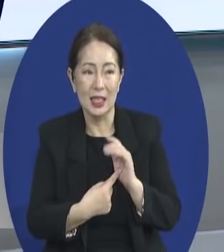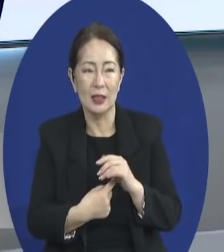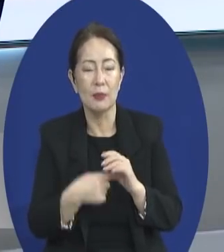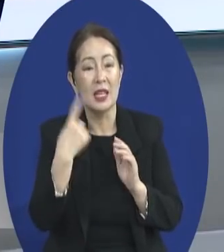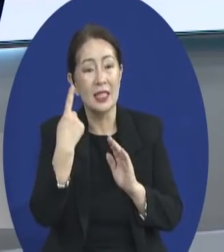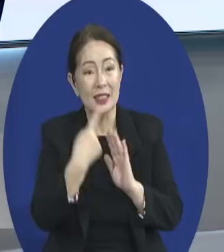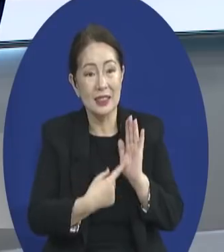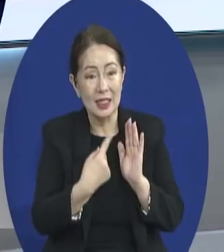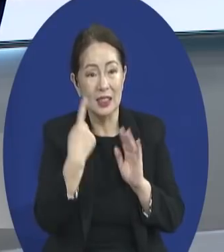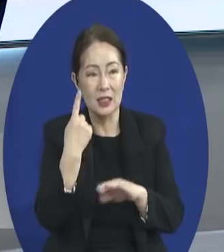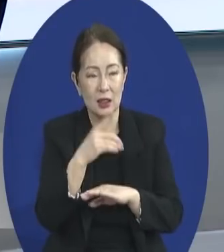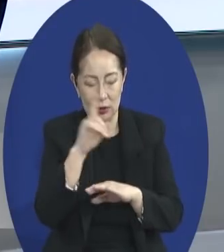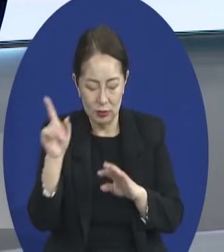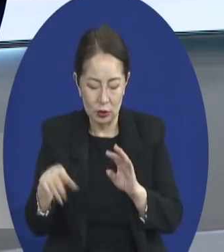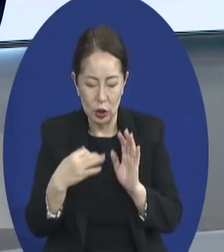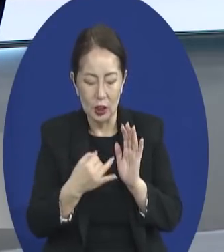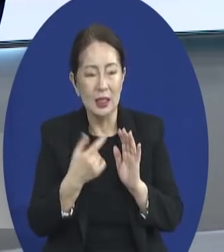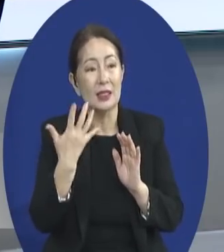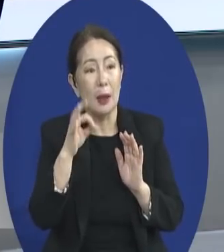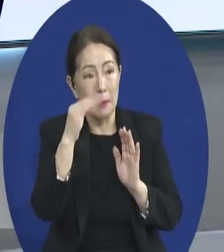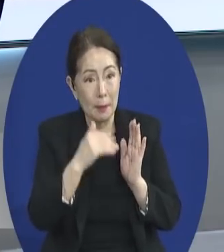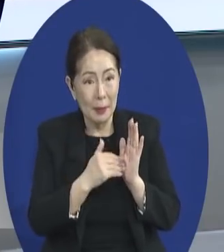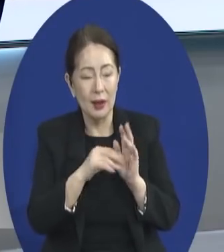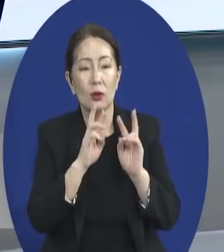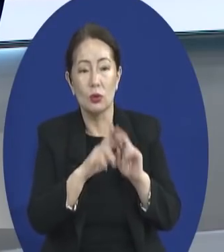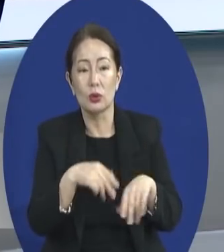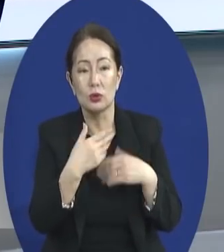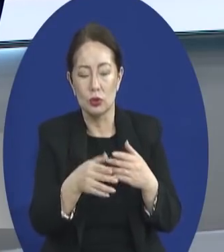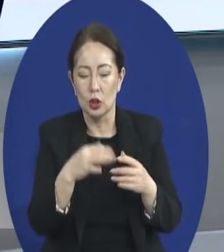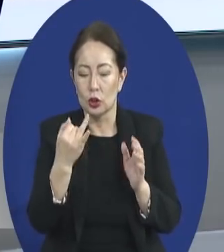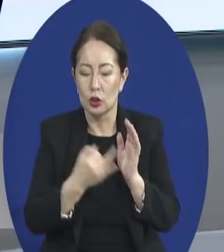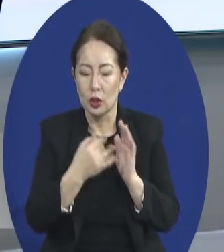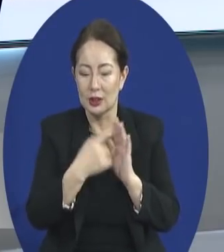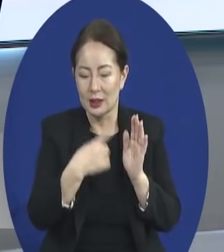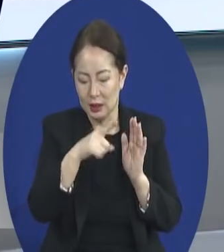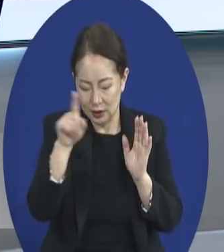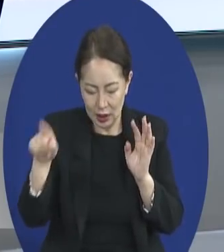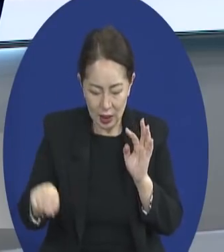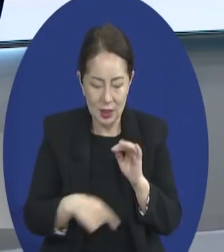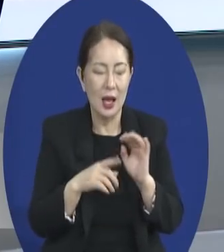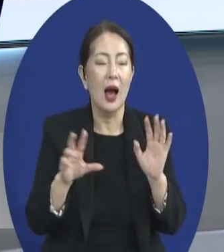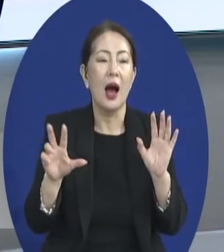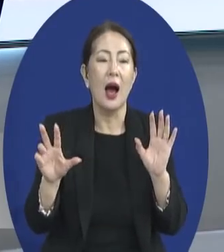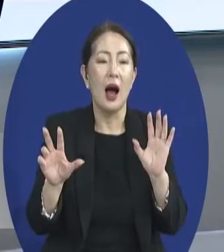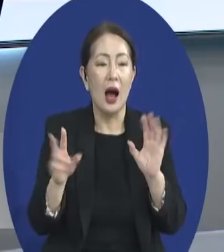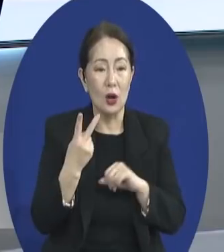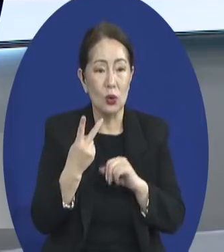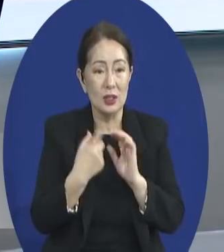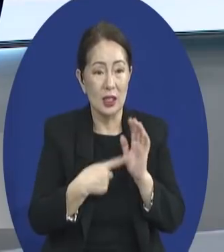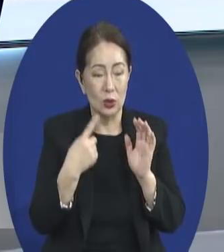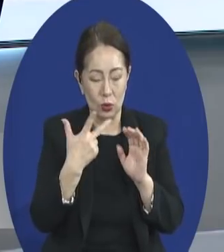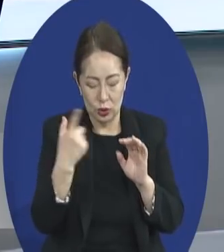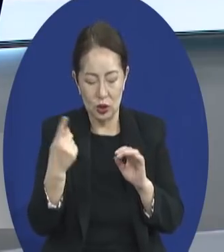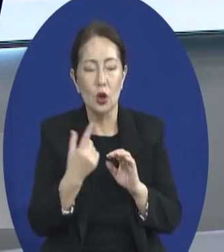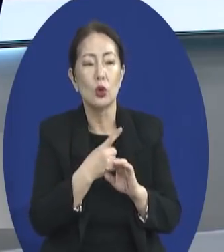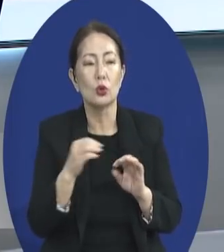1-р сарын 1-ээс 7-р сарын 1 хүртэл 50,000 төгрөг, за харин 7-р сарын 1-ээс 12-р сарын 31 хүртэл 100,000 төгрөг олгож